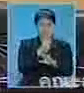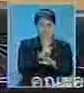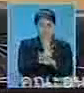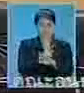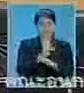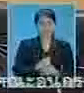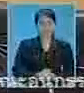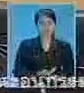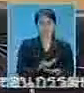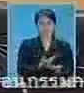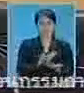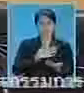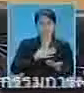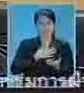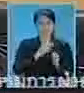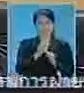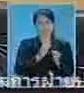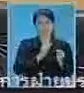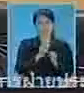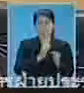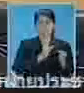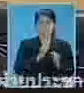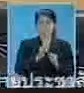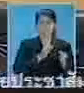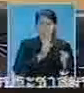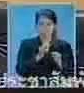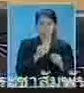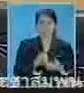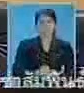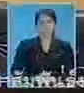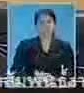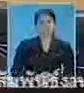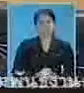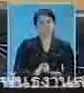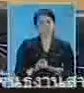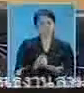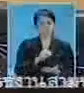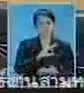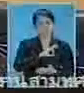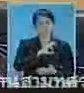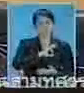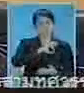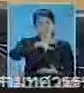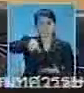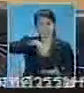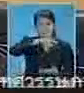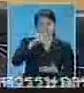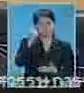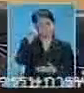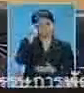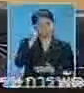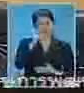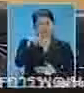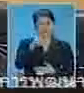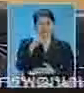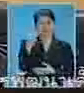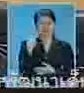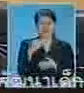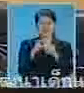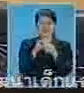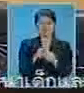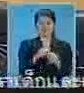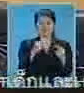าท่านสมาชิกนะครับคิดว่าเป็นประโยชน์ในเรื่องสล